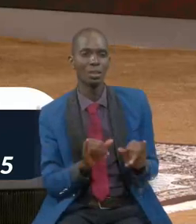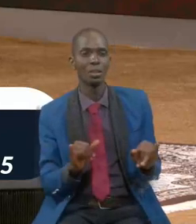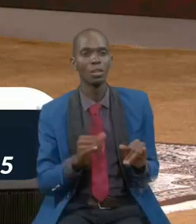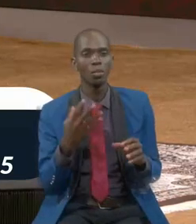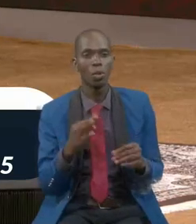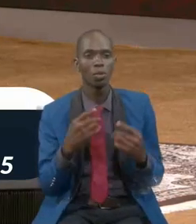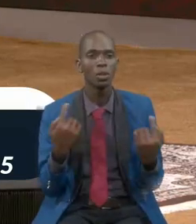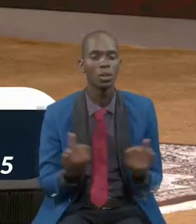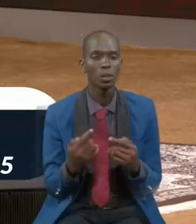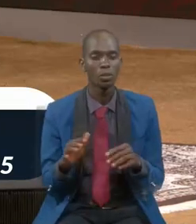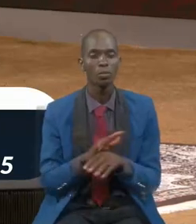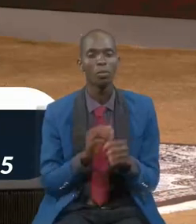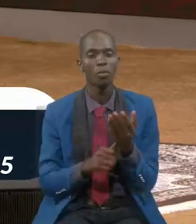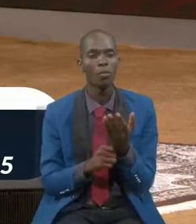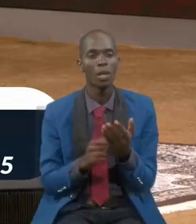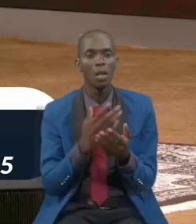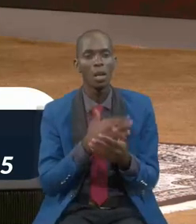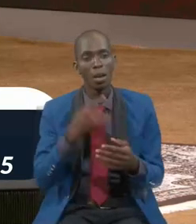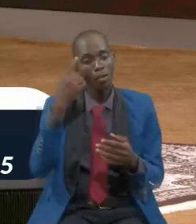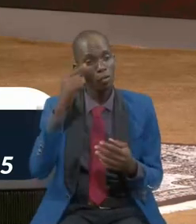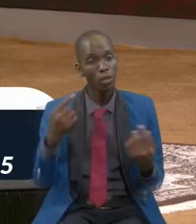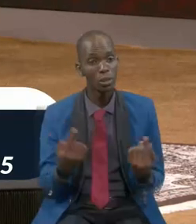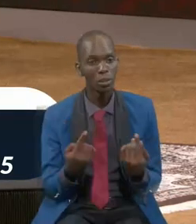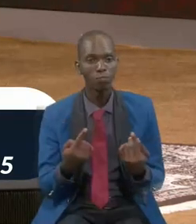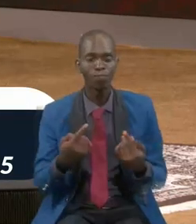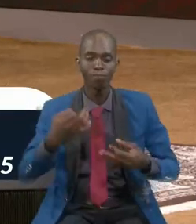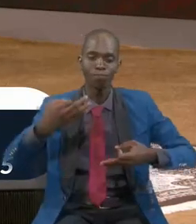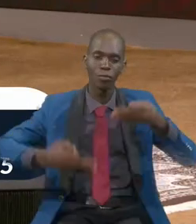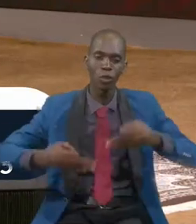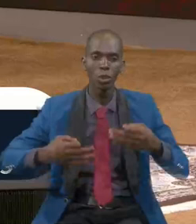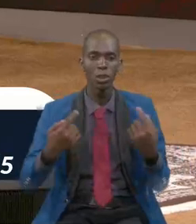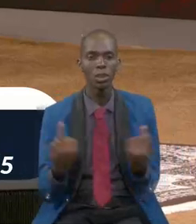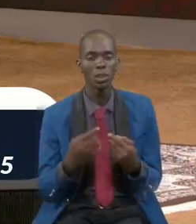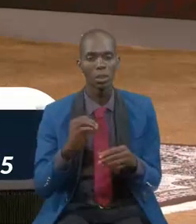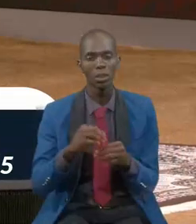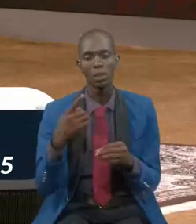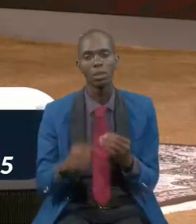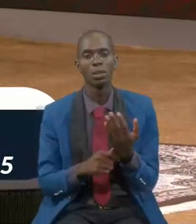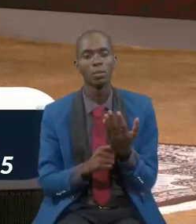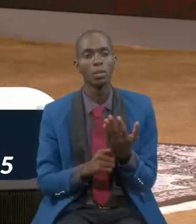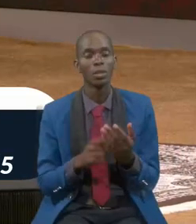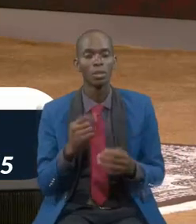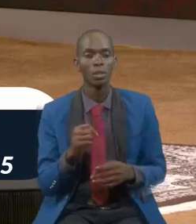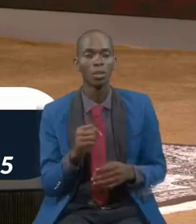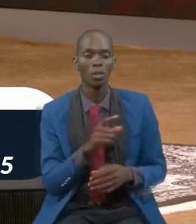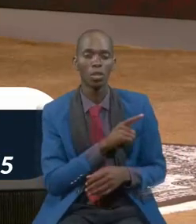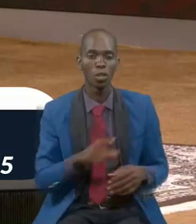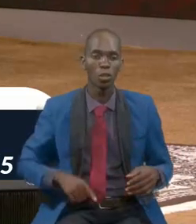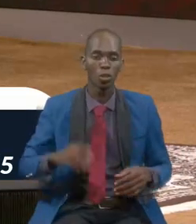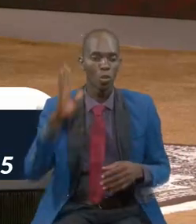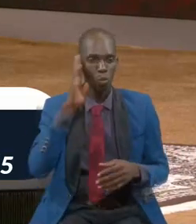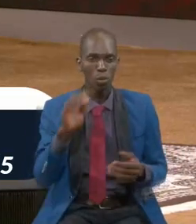en envoyant à cause du péché son propre fils dans une chair semblable à celle du